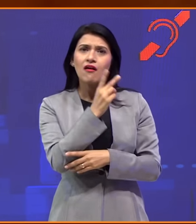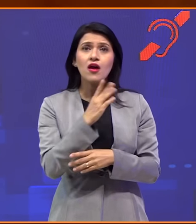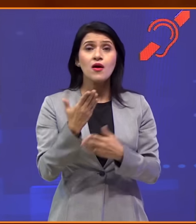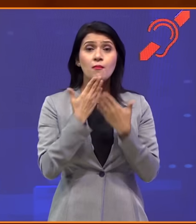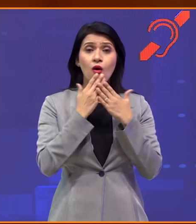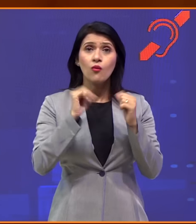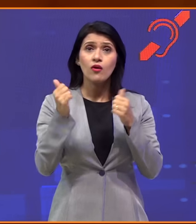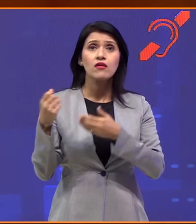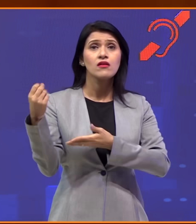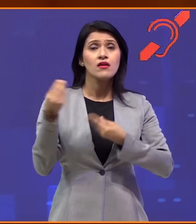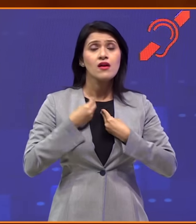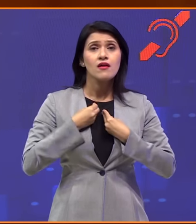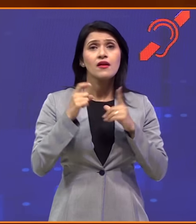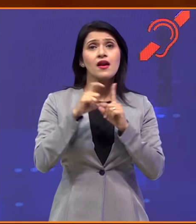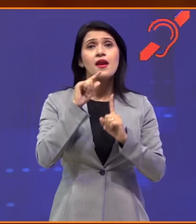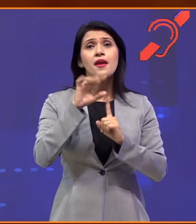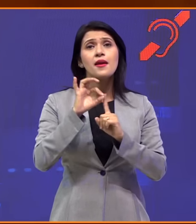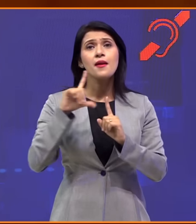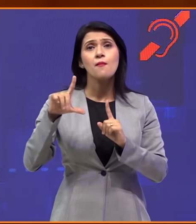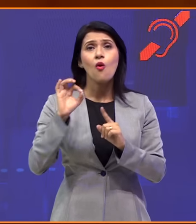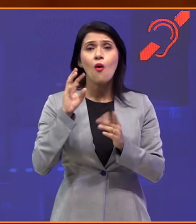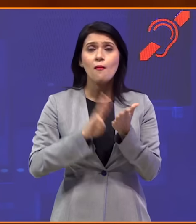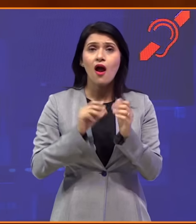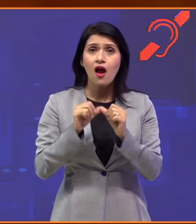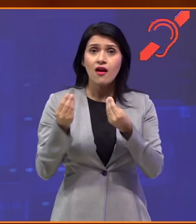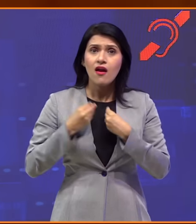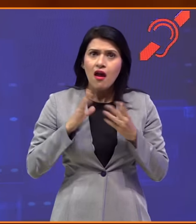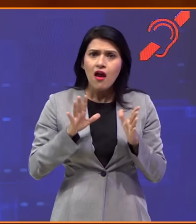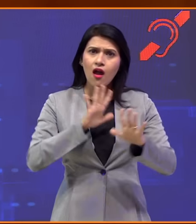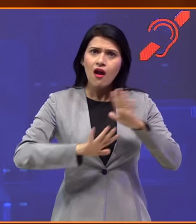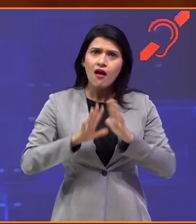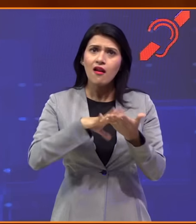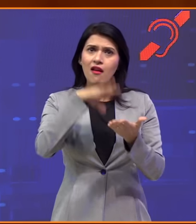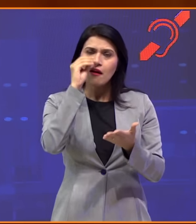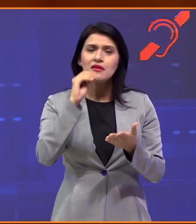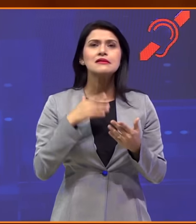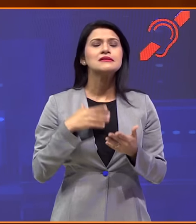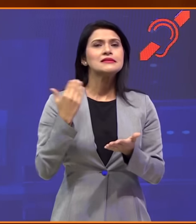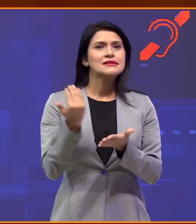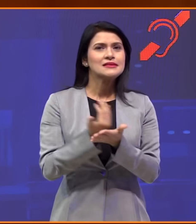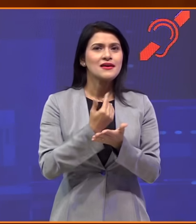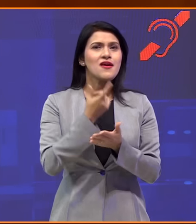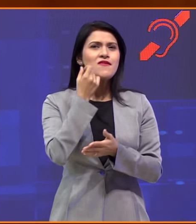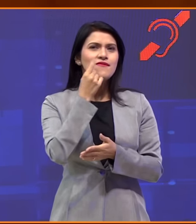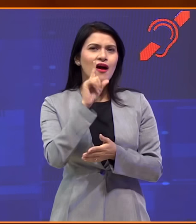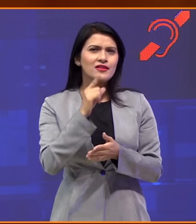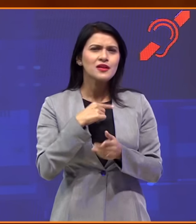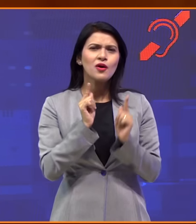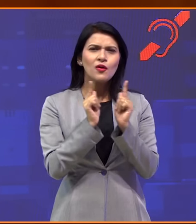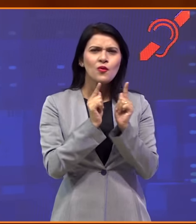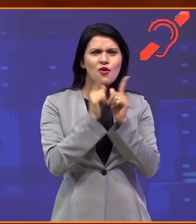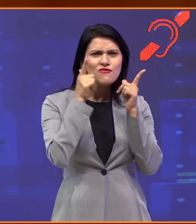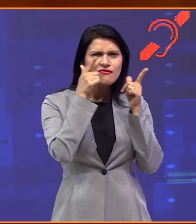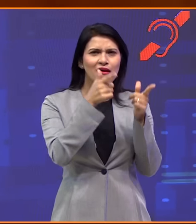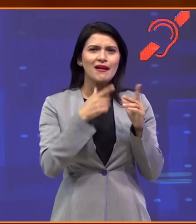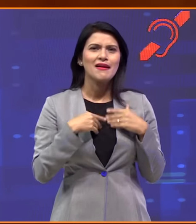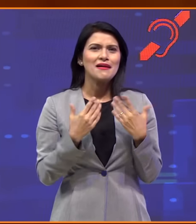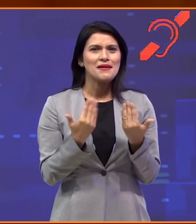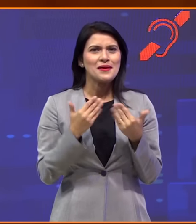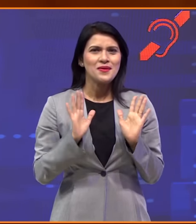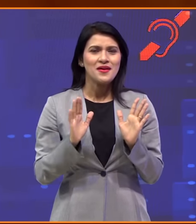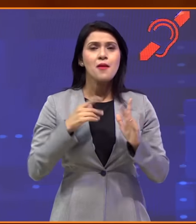पहली बार मुझे लगा अरे यार एक्टिंग करने के बाद डिप्लोमा भी मिलता है तो यहां पर अपने बाऊज को जो है मैं बेवकूफ बना सकता हूं